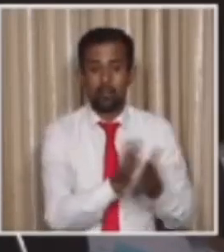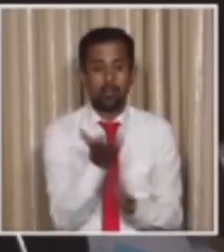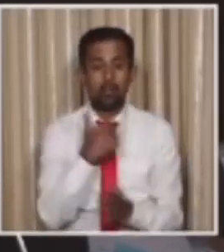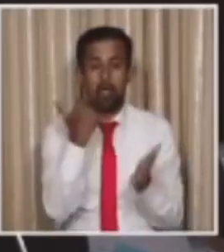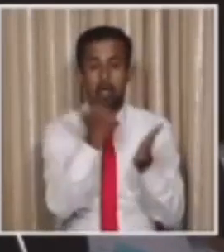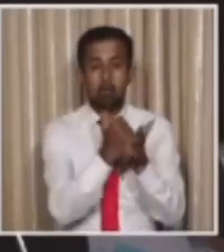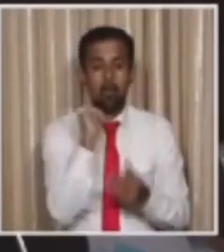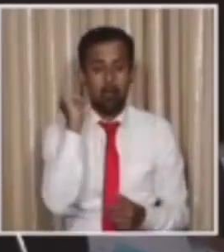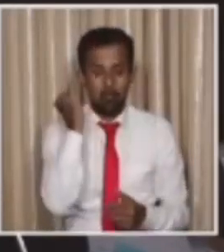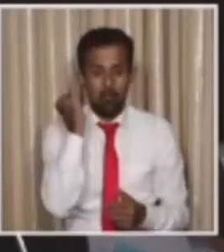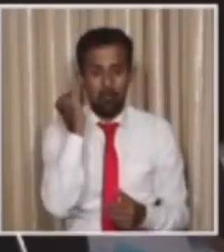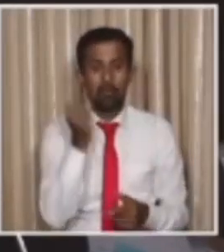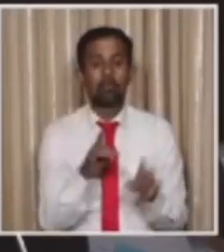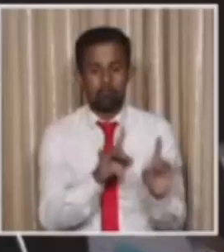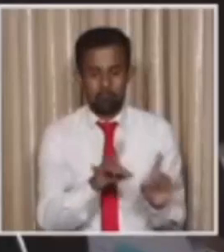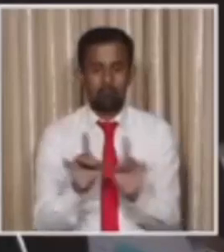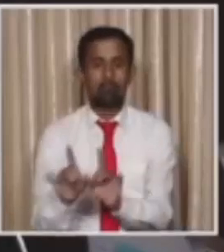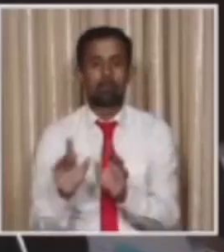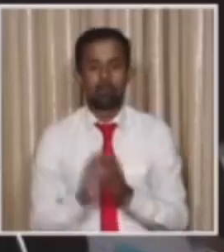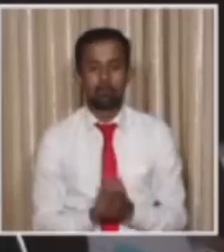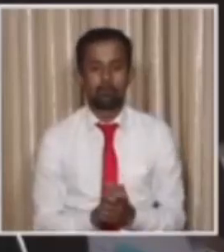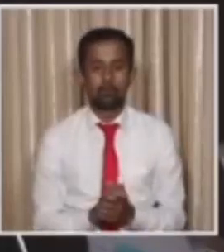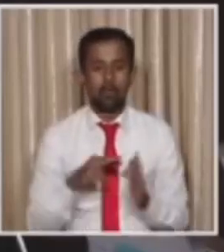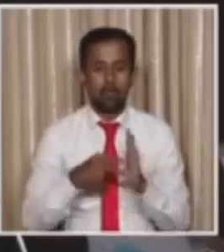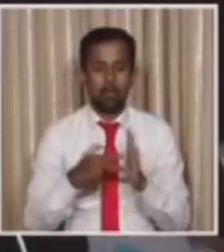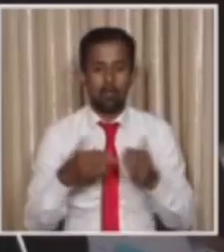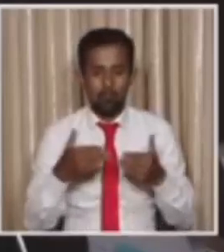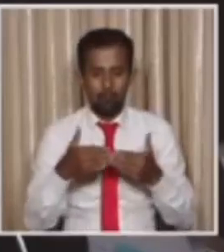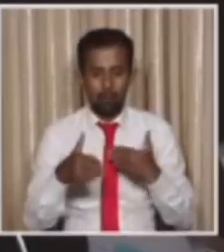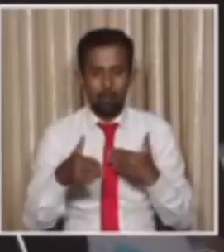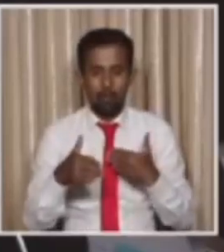බැංකු අධිපතිතුමා ගිය පාරේ. ඒ මොකද්ද? අයවැය පත්‍රය